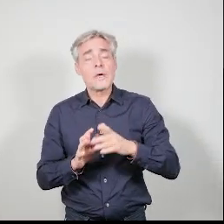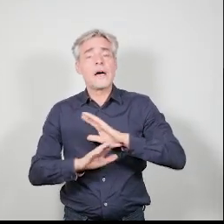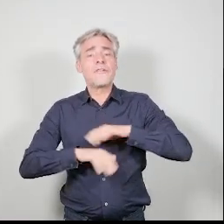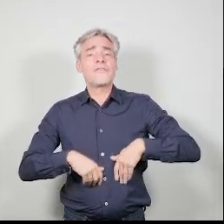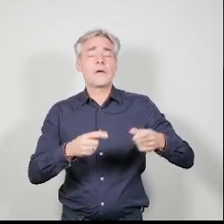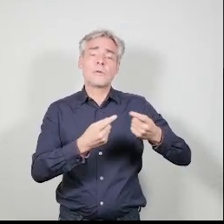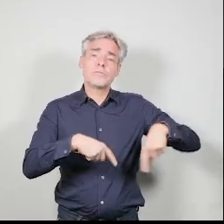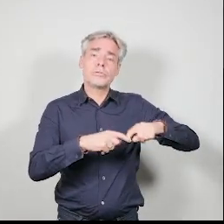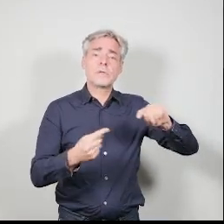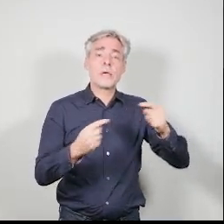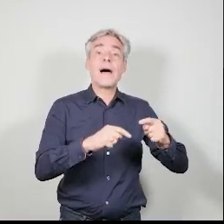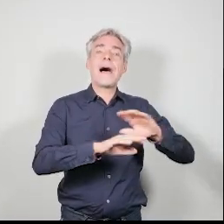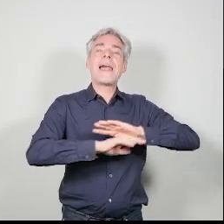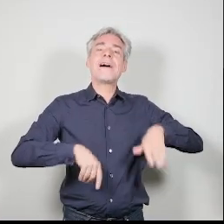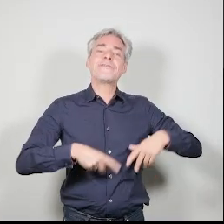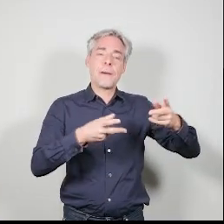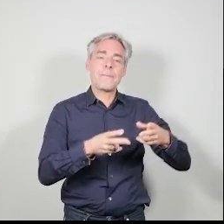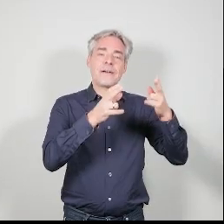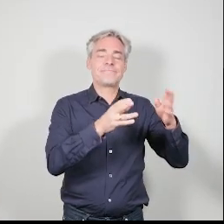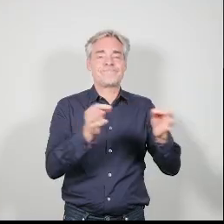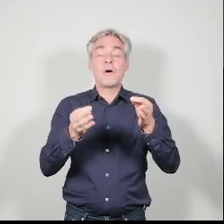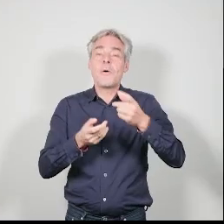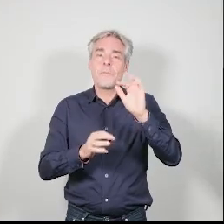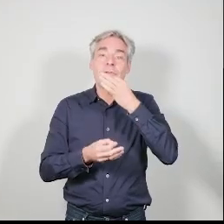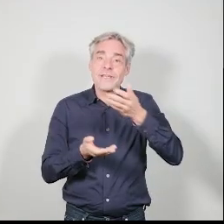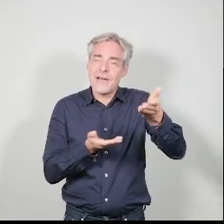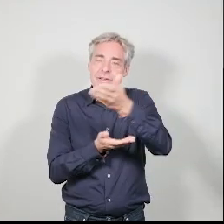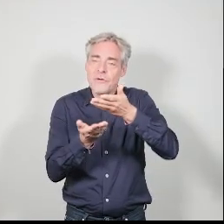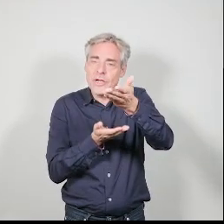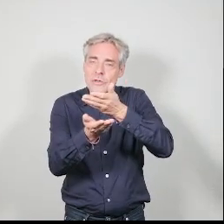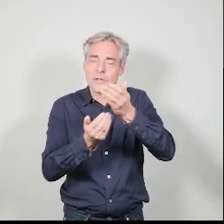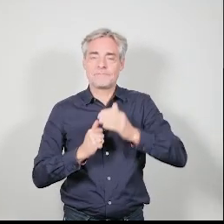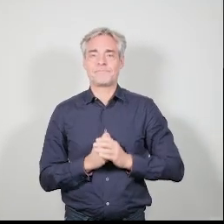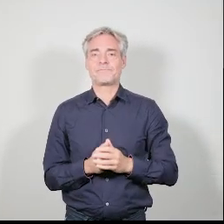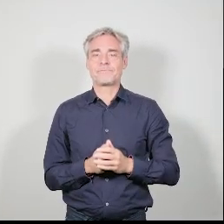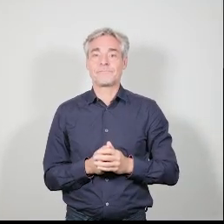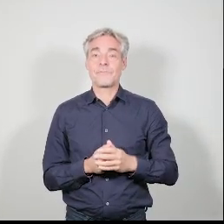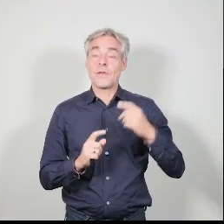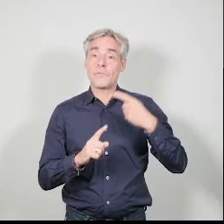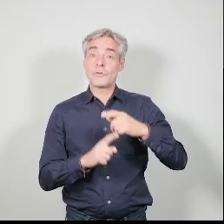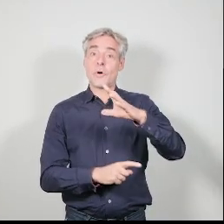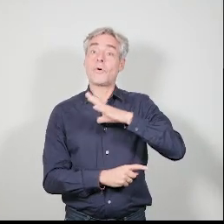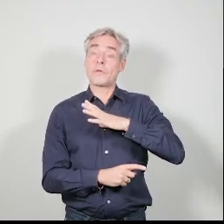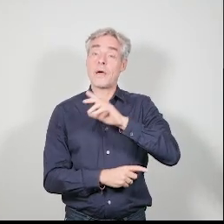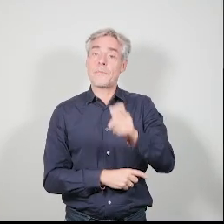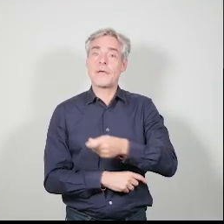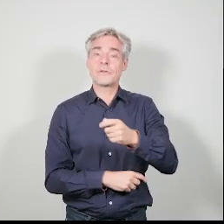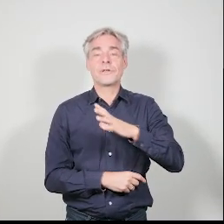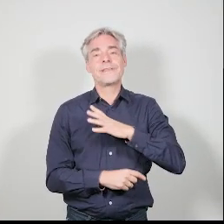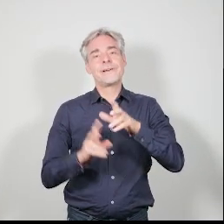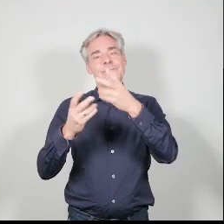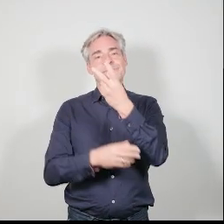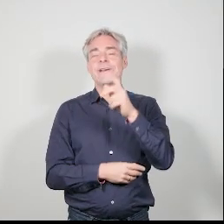de ces débats un petit temps pour échanger avec les intervenants sur la base de ces questions-là. Et puis nous avons aussi